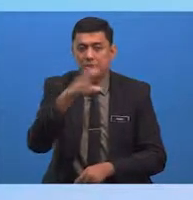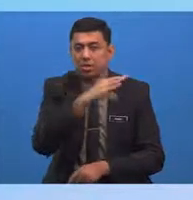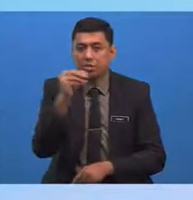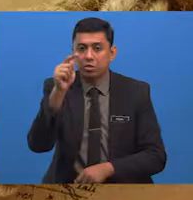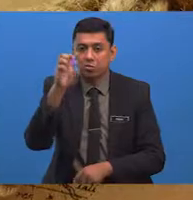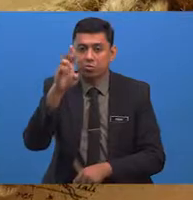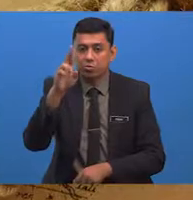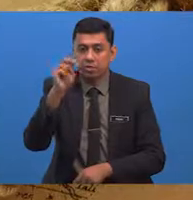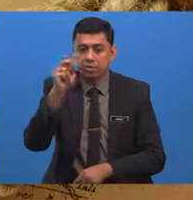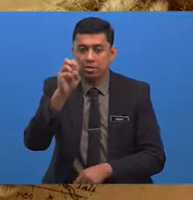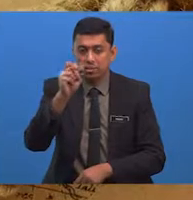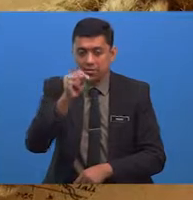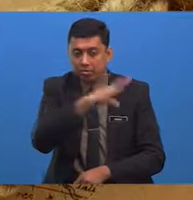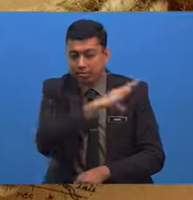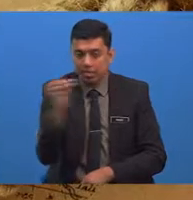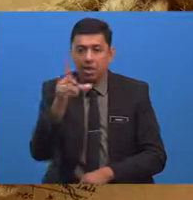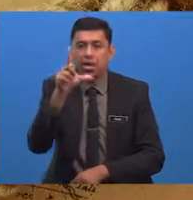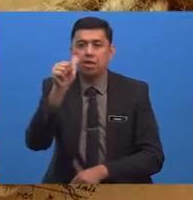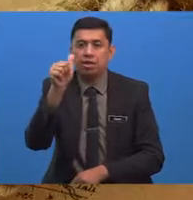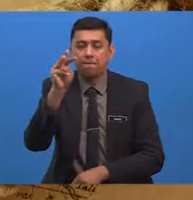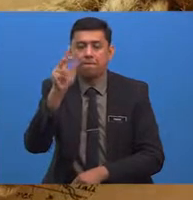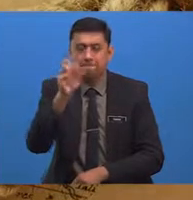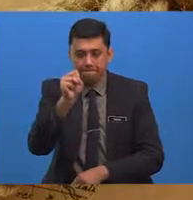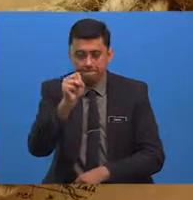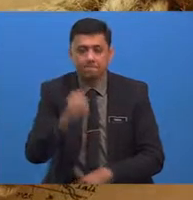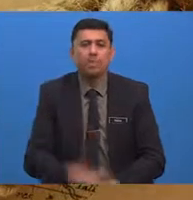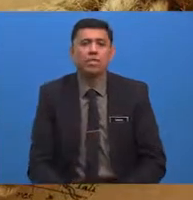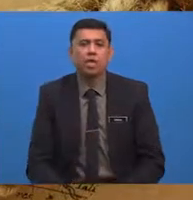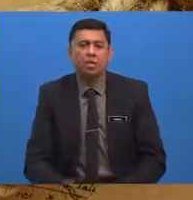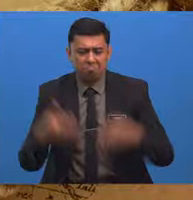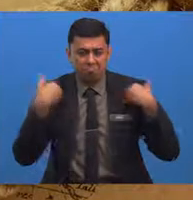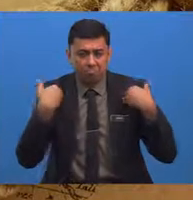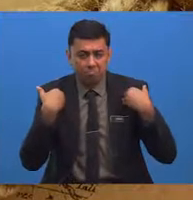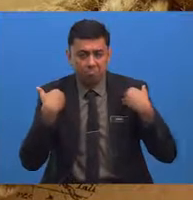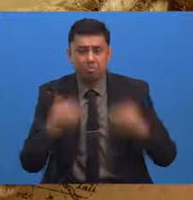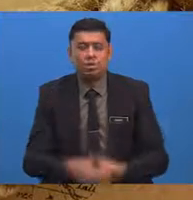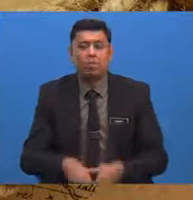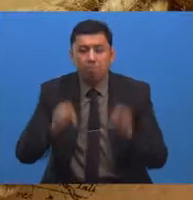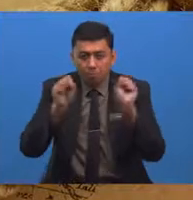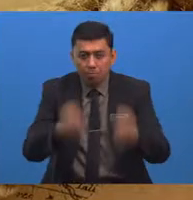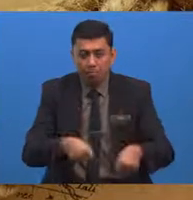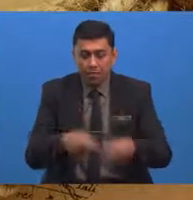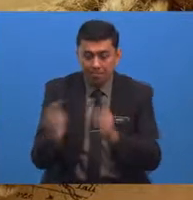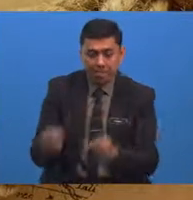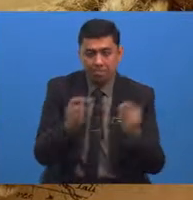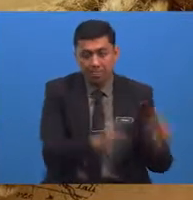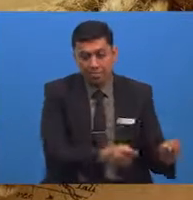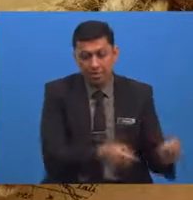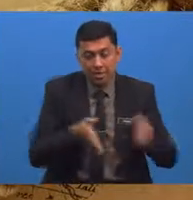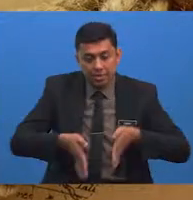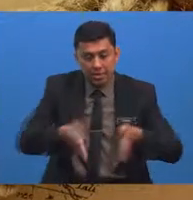Lawas. Tujuan pembahagian wilayah pentadbiran ini dilaksanakan adalah bagi membolehkan